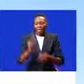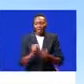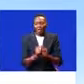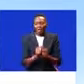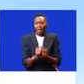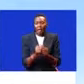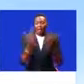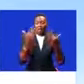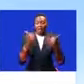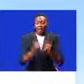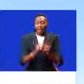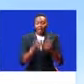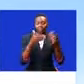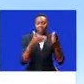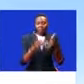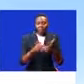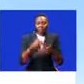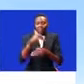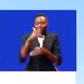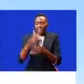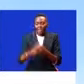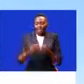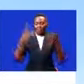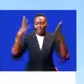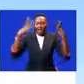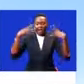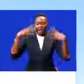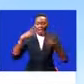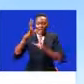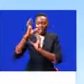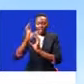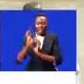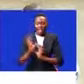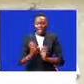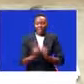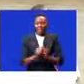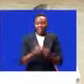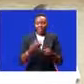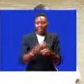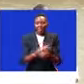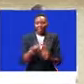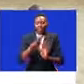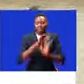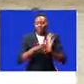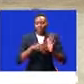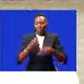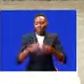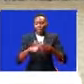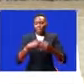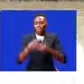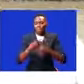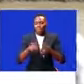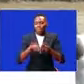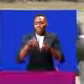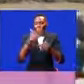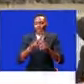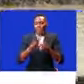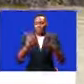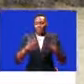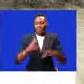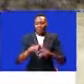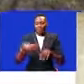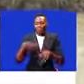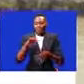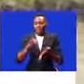center. Koro chung bankoth mamburo re egwenge go. Rojo chendro magegedo ka oganda mawuok egwenge go. Kwayo pinyo